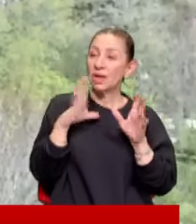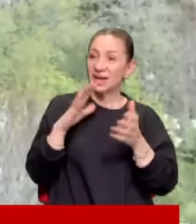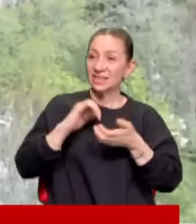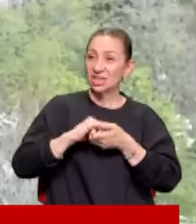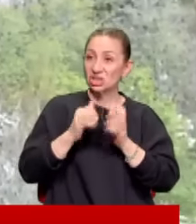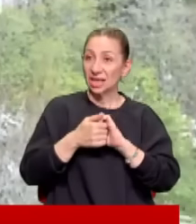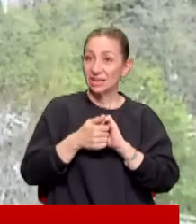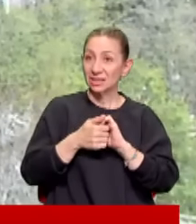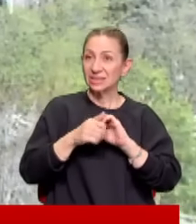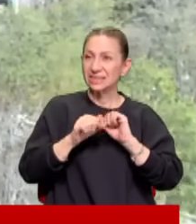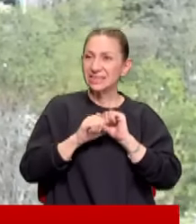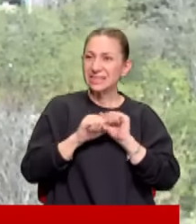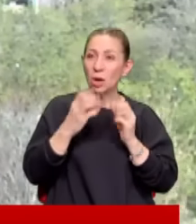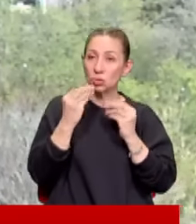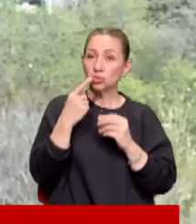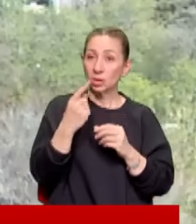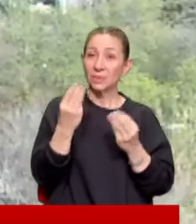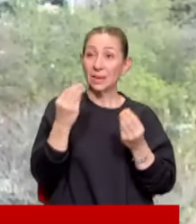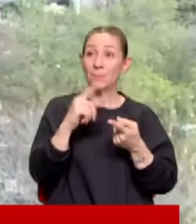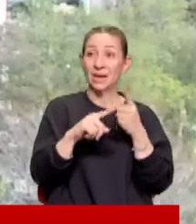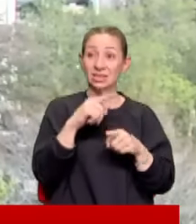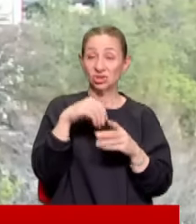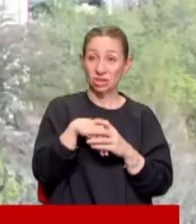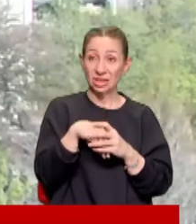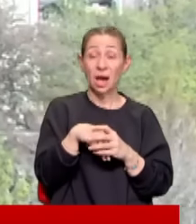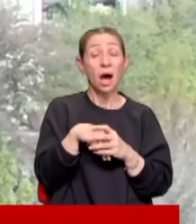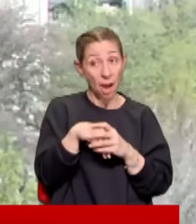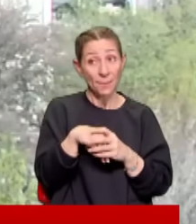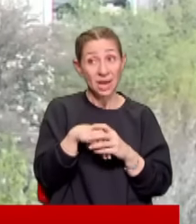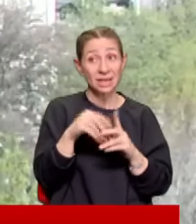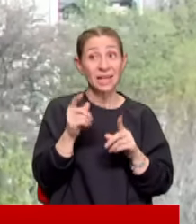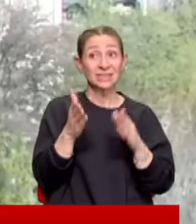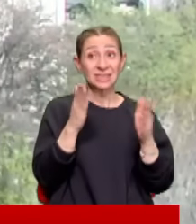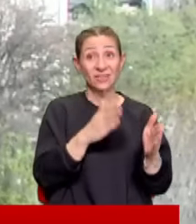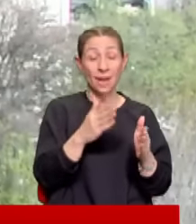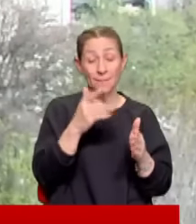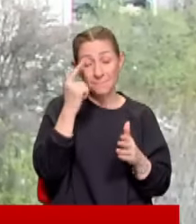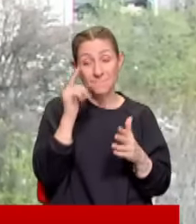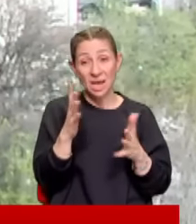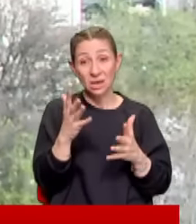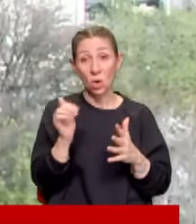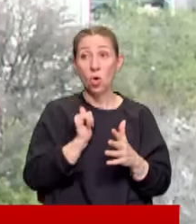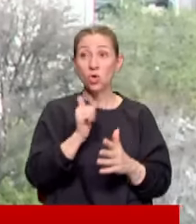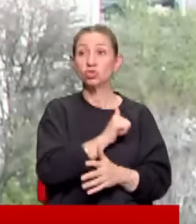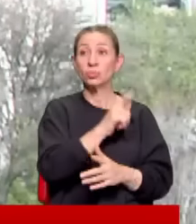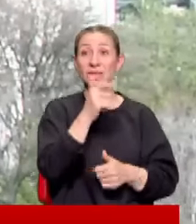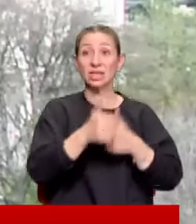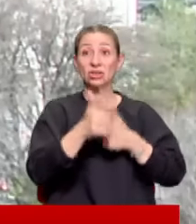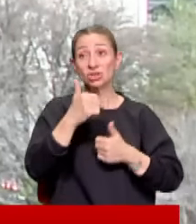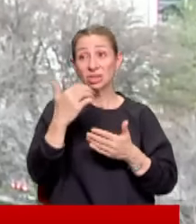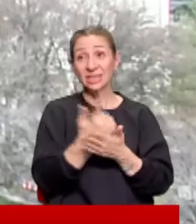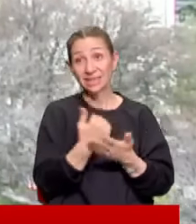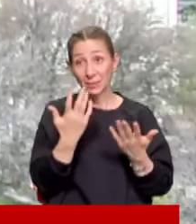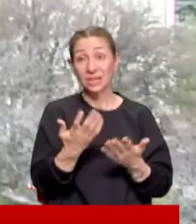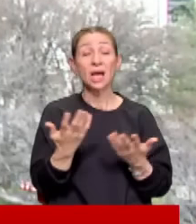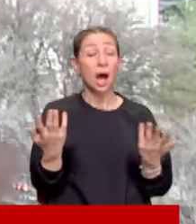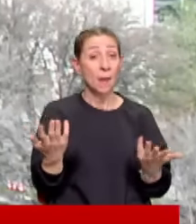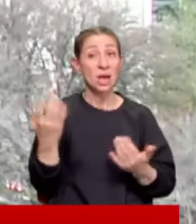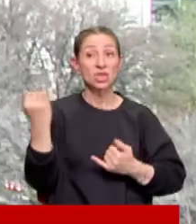Teşkilatların da ağır yaralı olduğunu söyleyelim İYİ Parti açısından. Ama diğer tarafıyla da belki de orduda bir yarış kazanılabilirdi